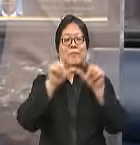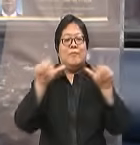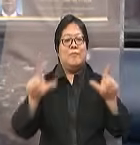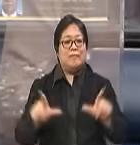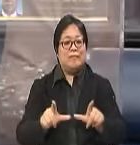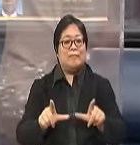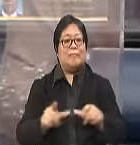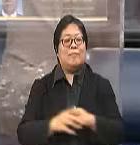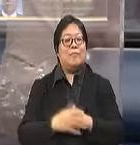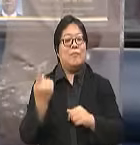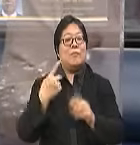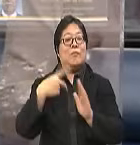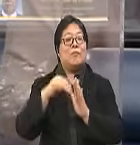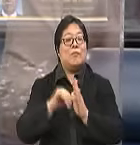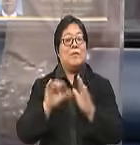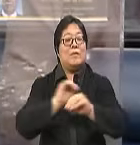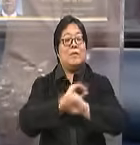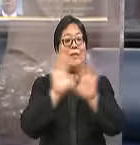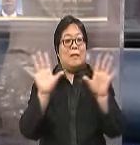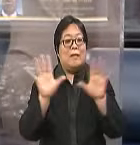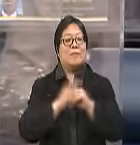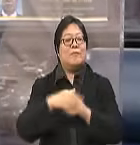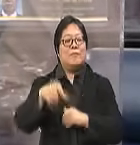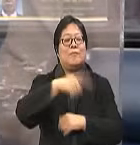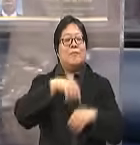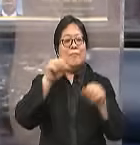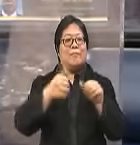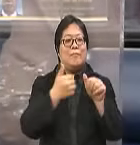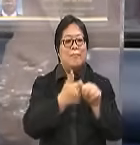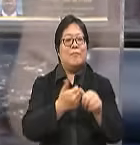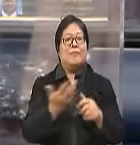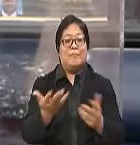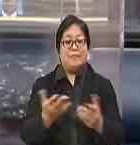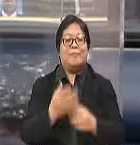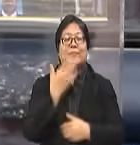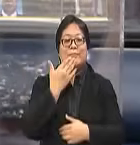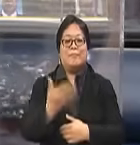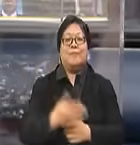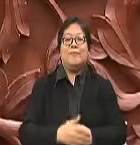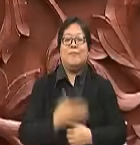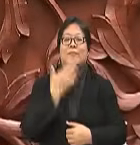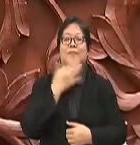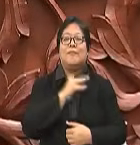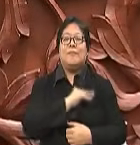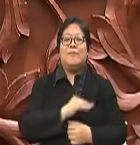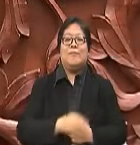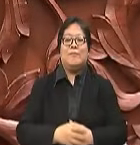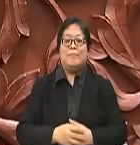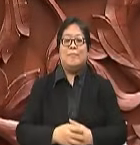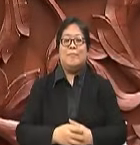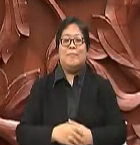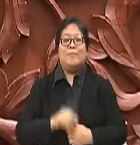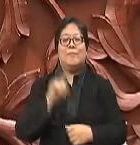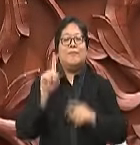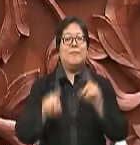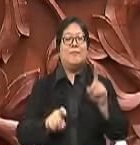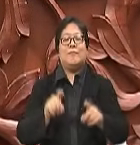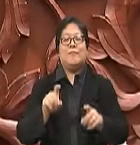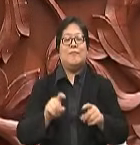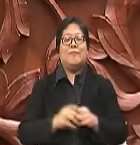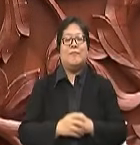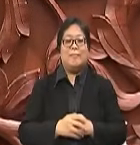ini dengan satu polisi yang Kliwon Jadi mereka boleh ikut polisi itu ya terima kasih reserved pertanyaan